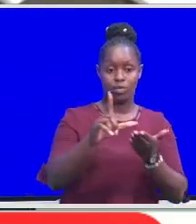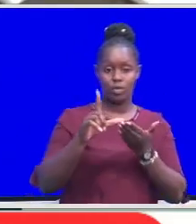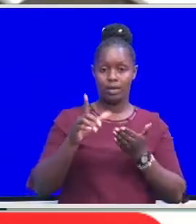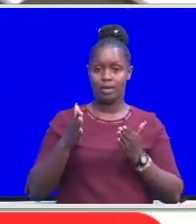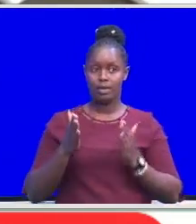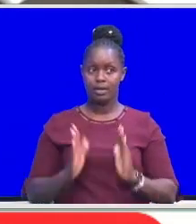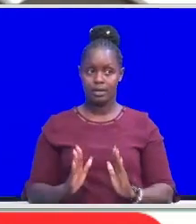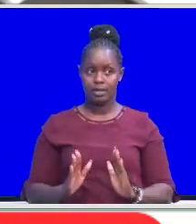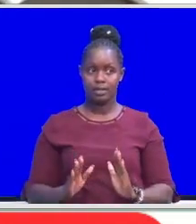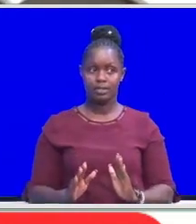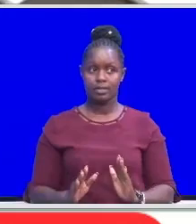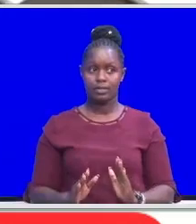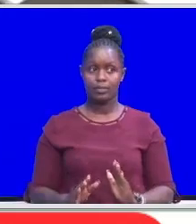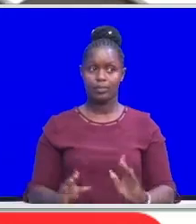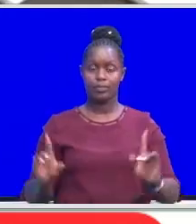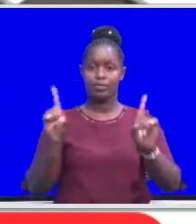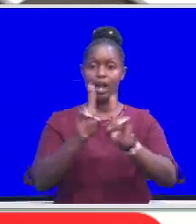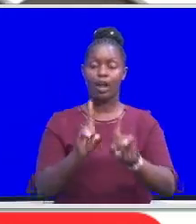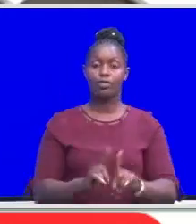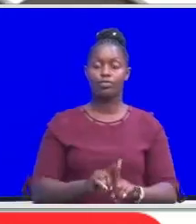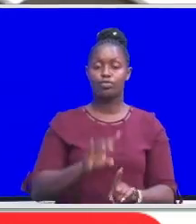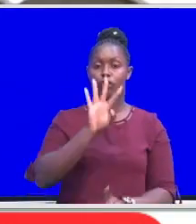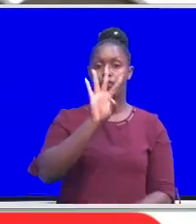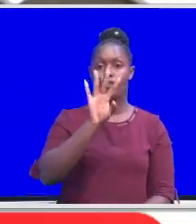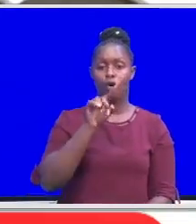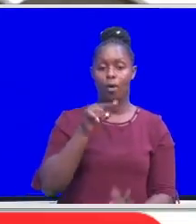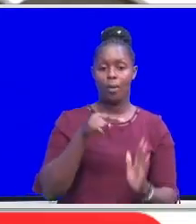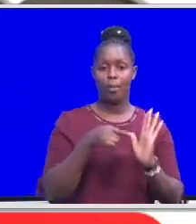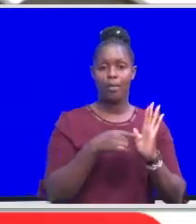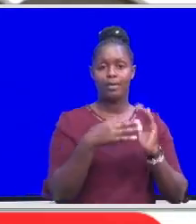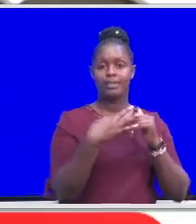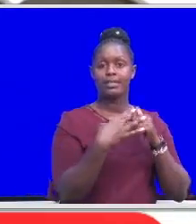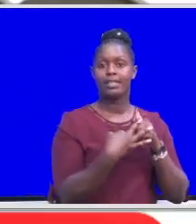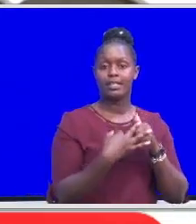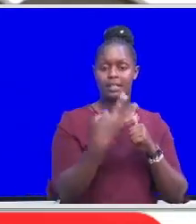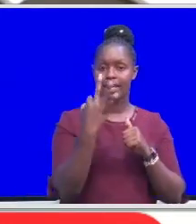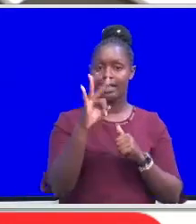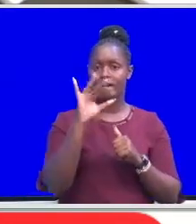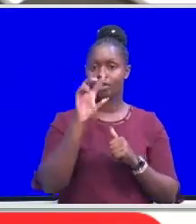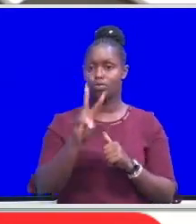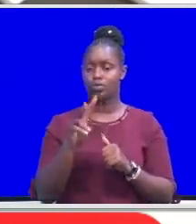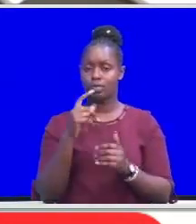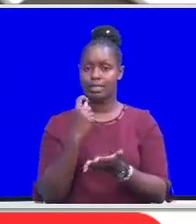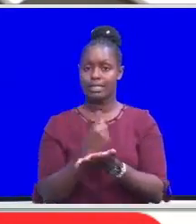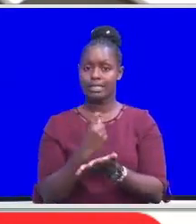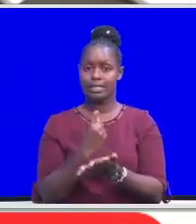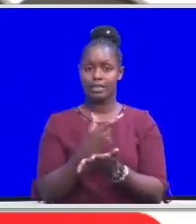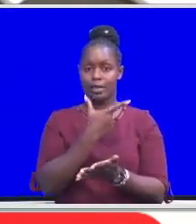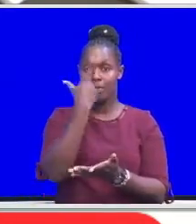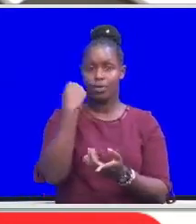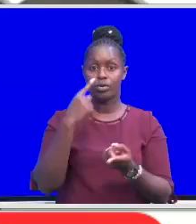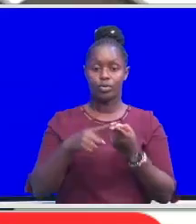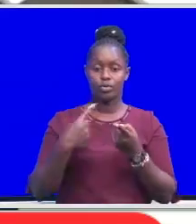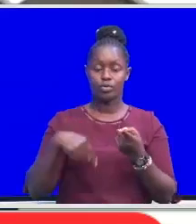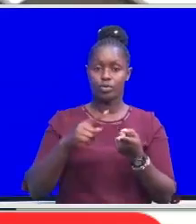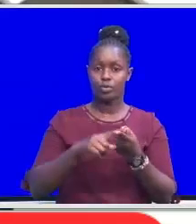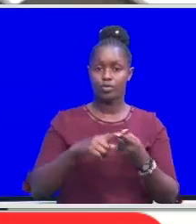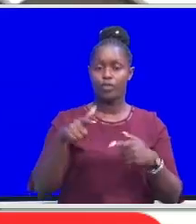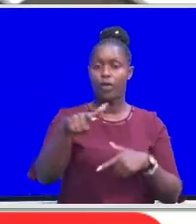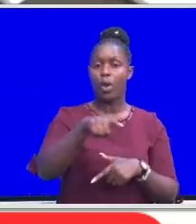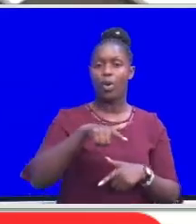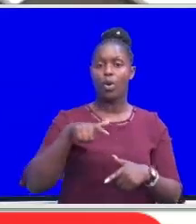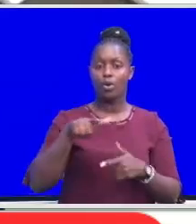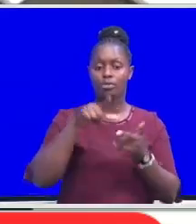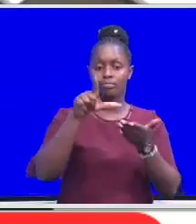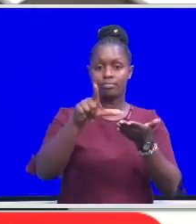52.9%, and 4.832 trillion due to domestic lenders, that